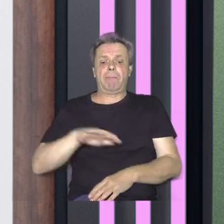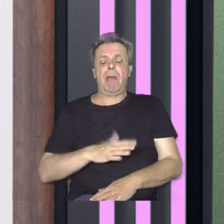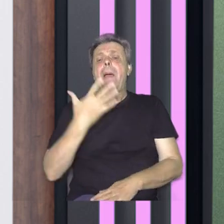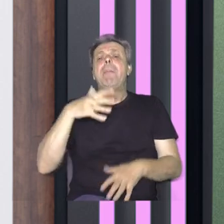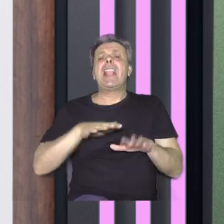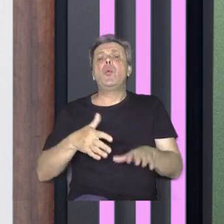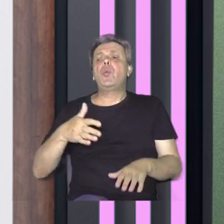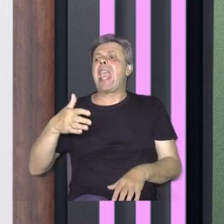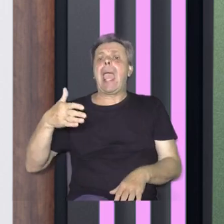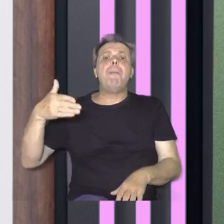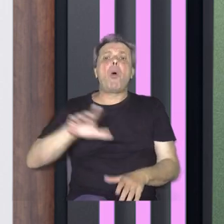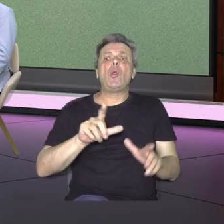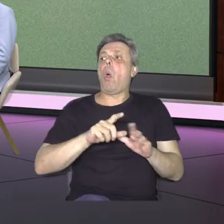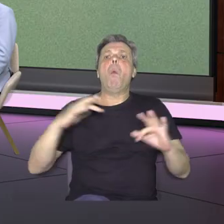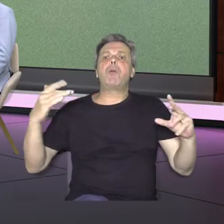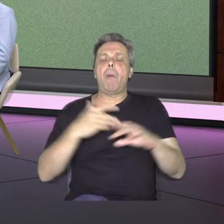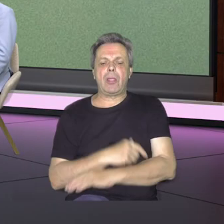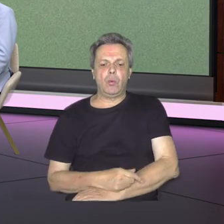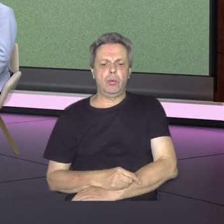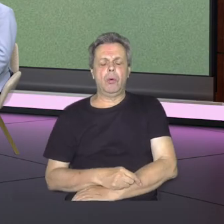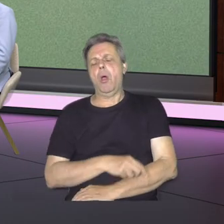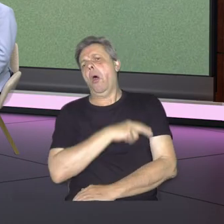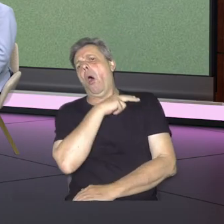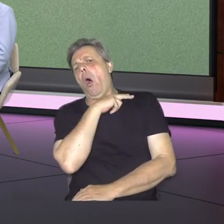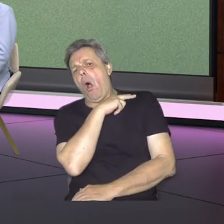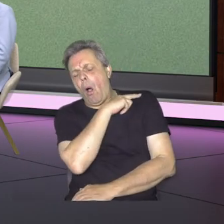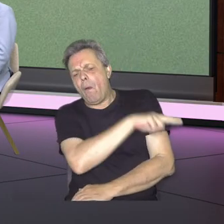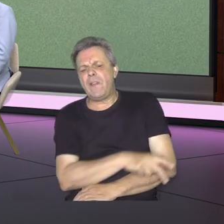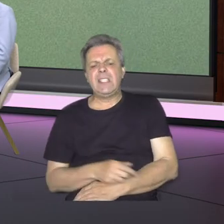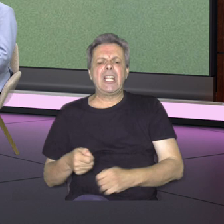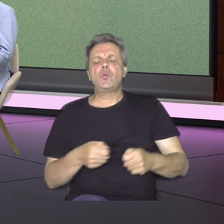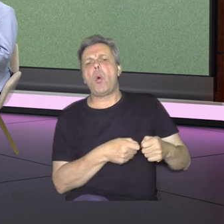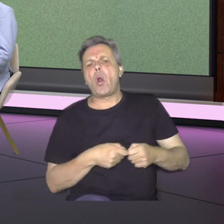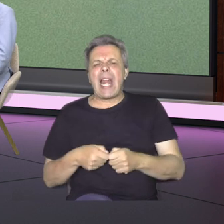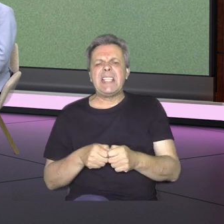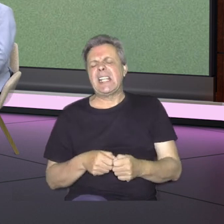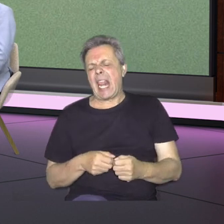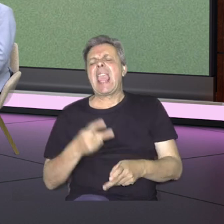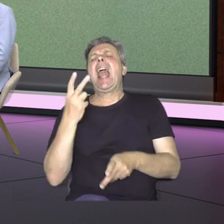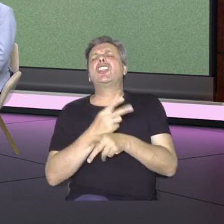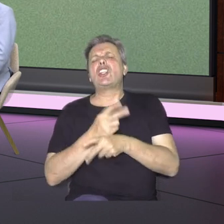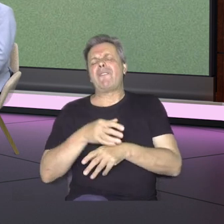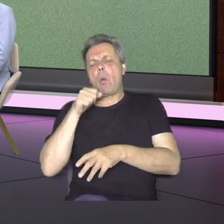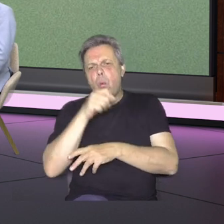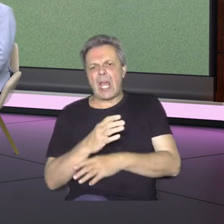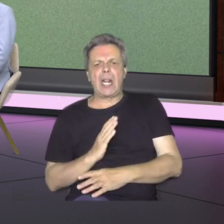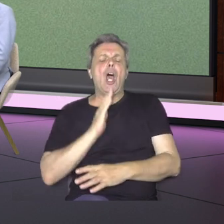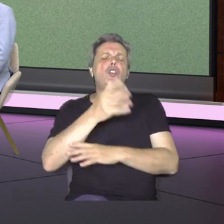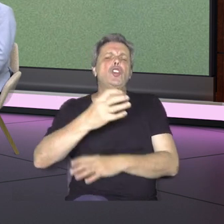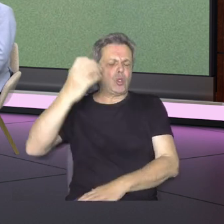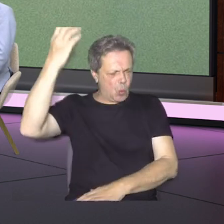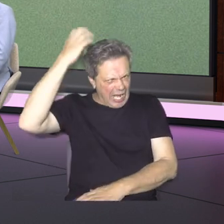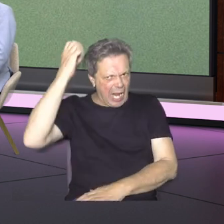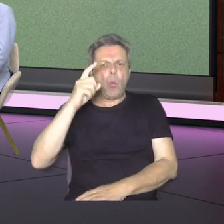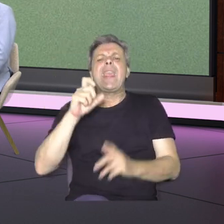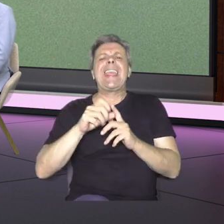5 ljudi je poginulo u prometu. Dakle, oficiri su organizirali taj udar, došli su kralju